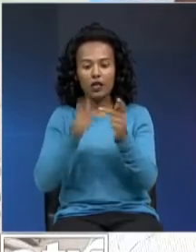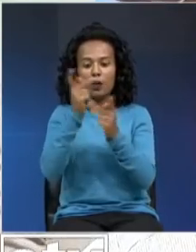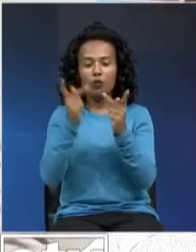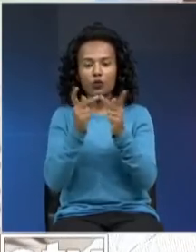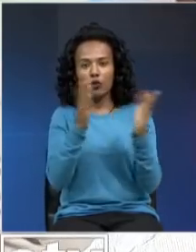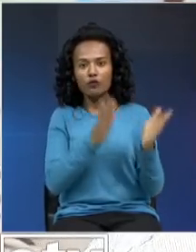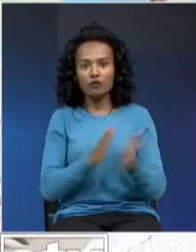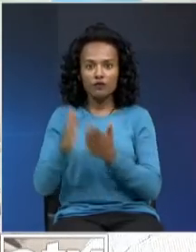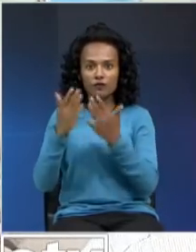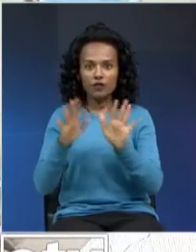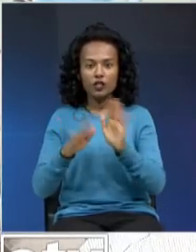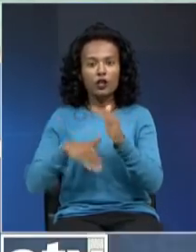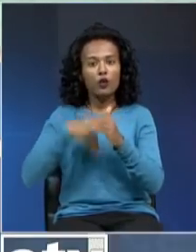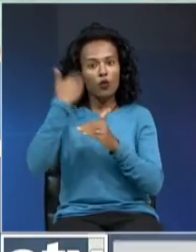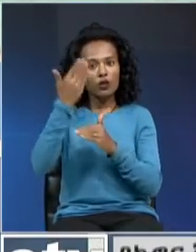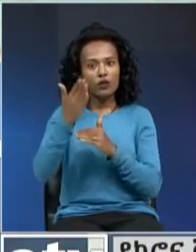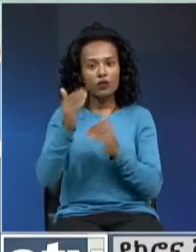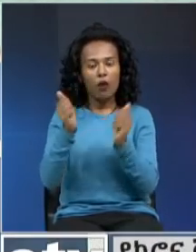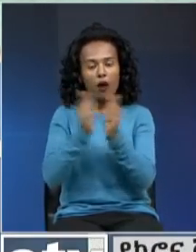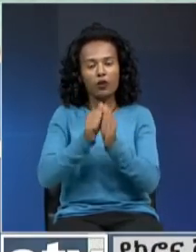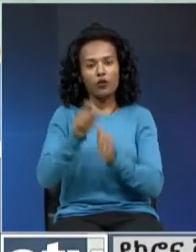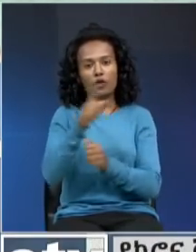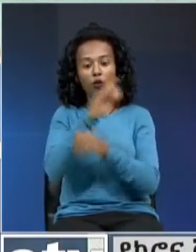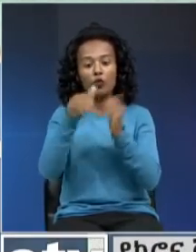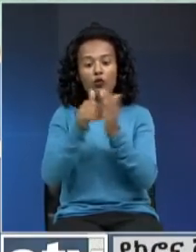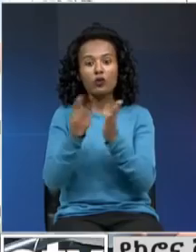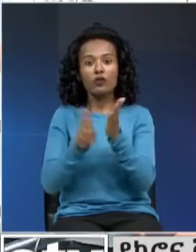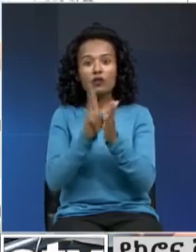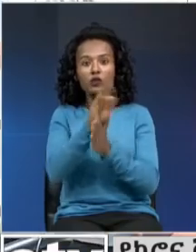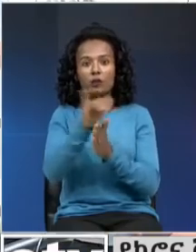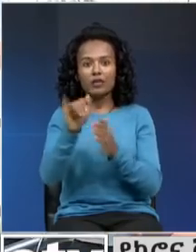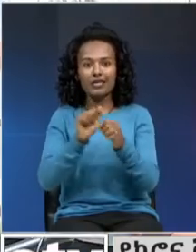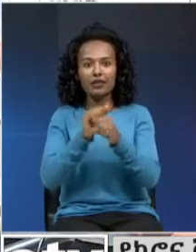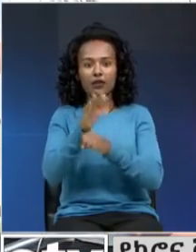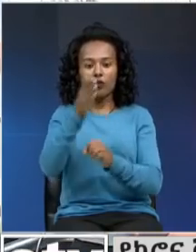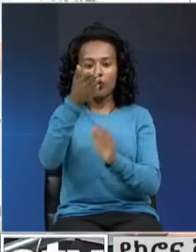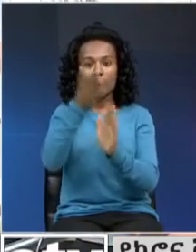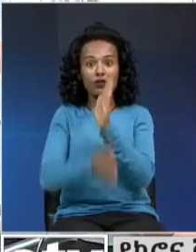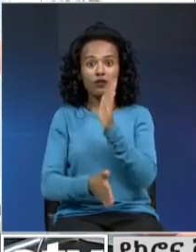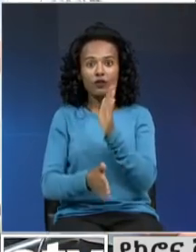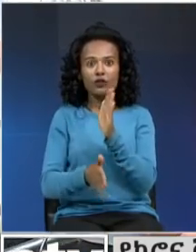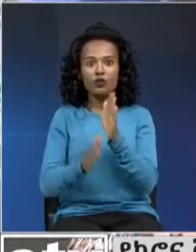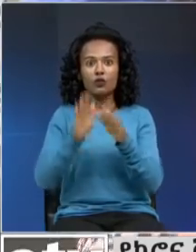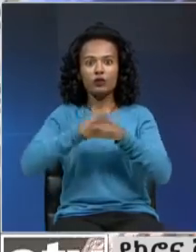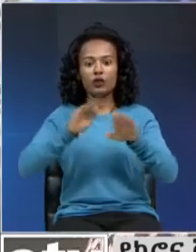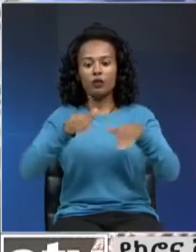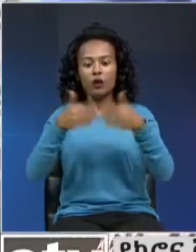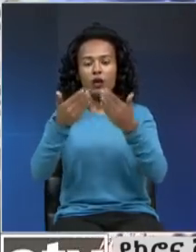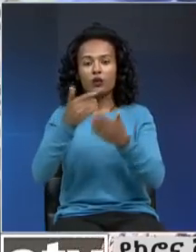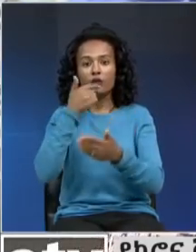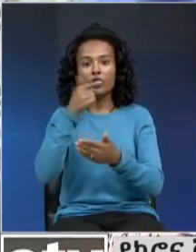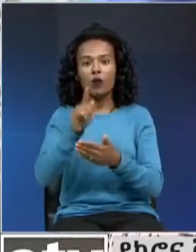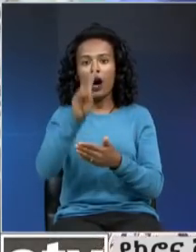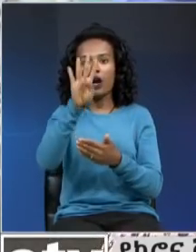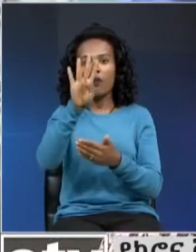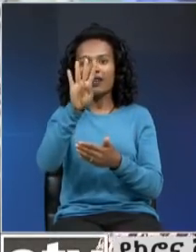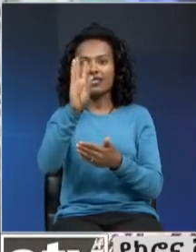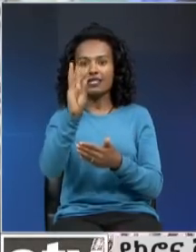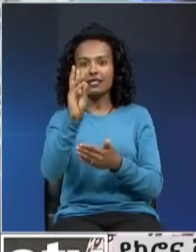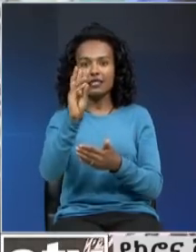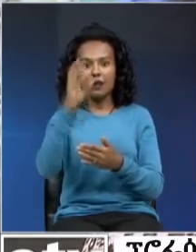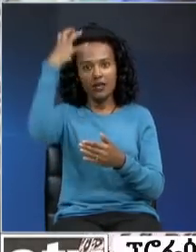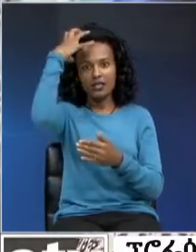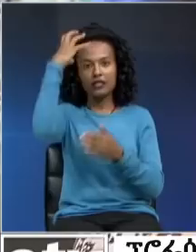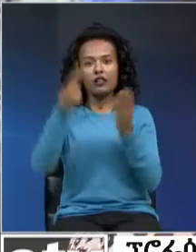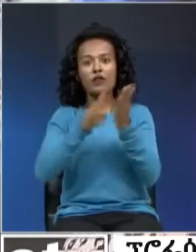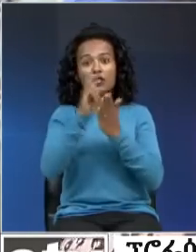አድርገናል። ወደፊትም ከጎናቸው እንቆማለን። ሁሉም ዩኒቨርሲቲዎች ተመሳሳይ ተልዕኮ እንዲወጡም ጥሪ መቅረቡም ተመላክቷል። 46 የመንግስት ዩኒቨርሲቲ አለ።